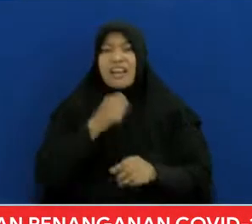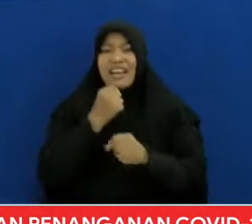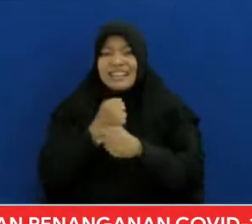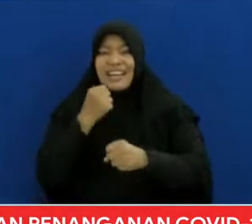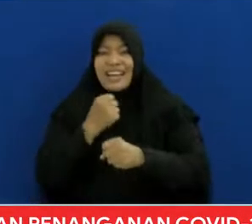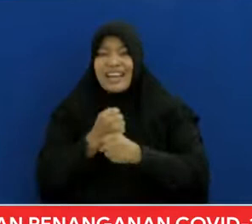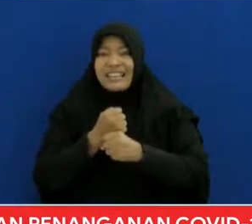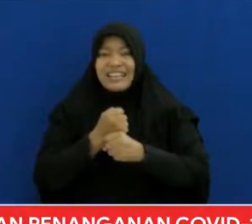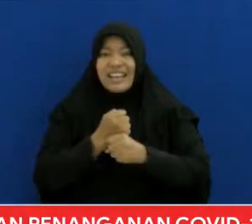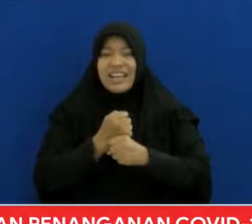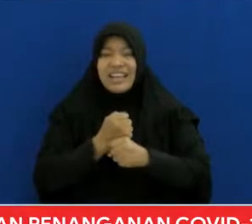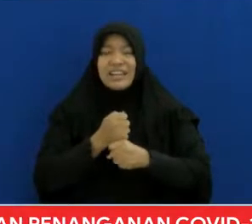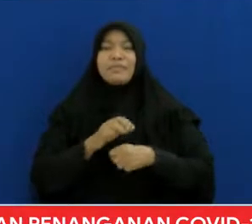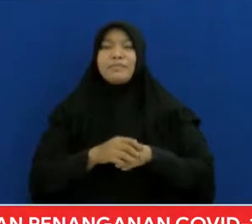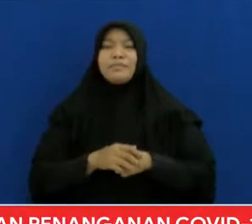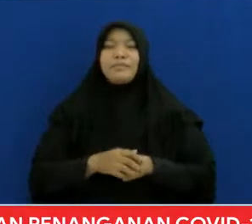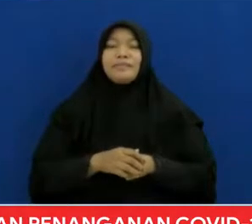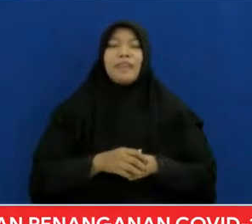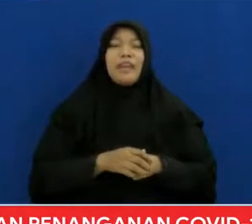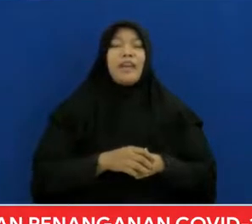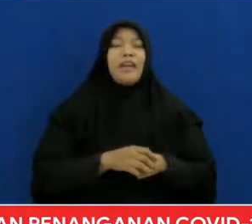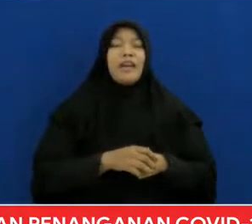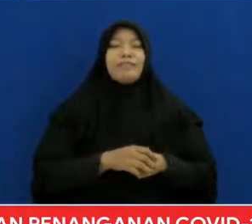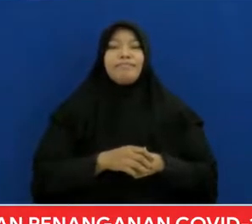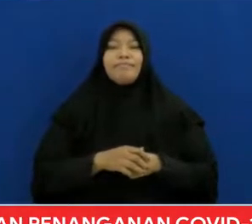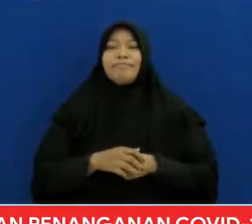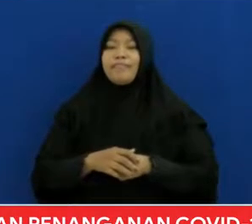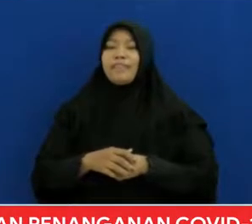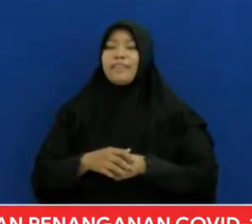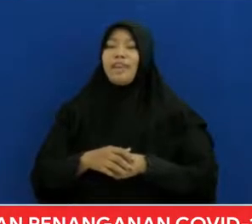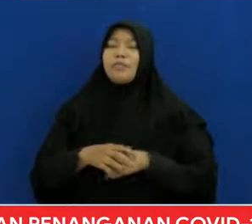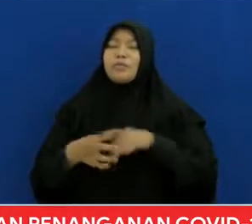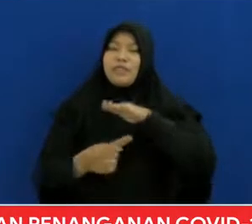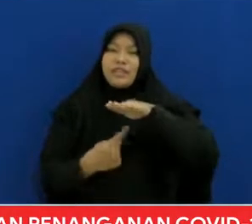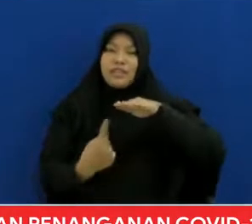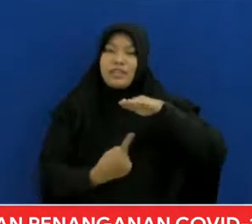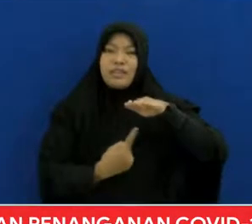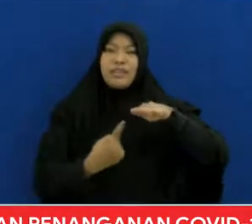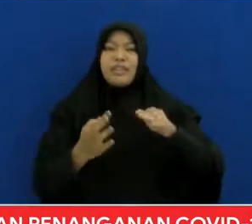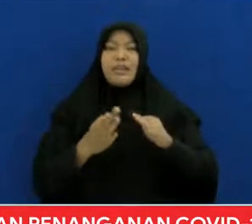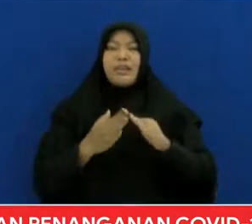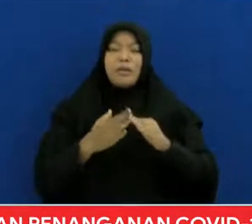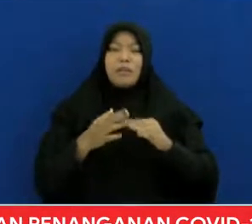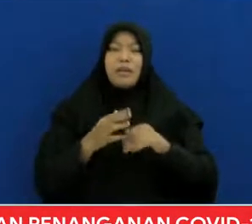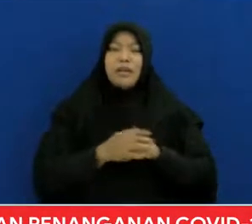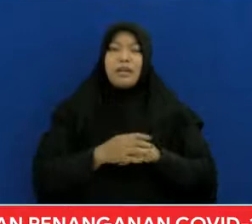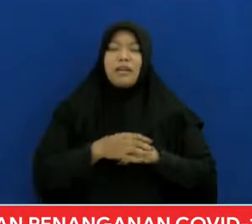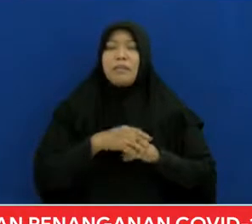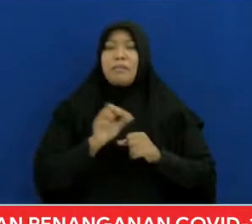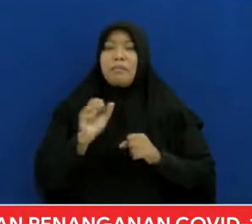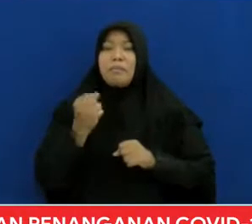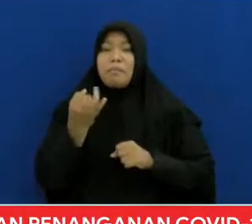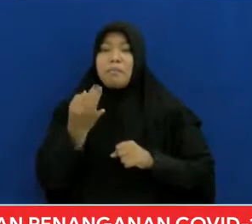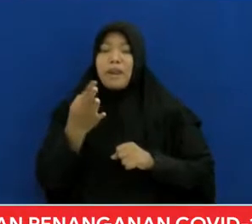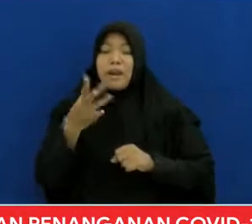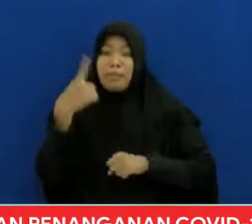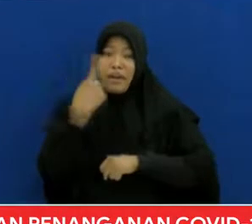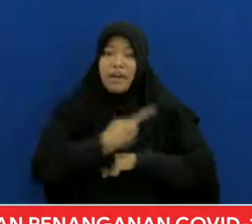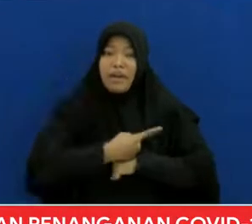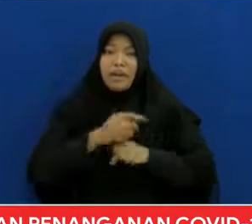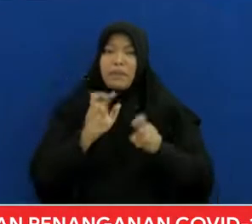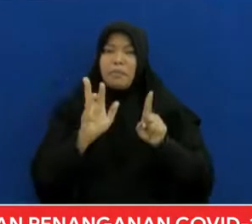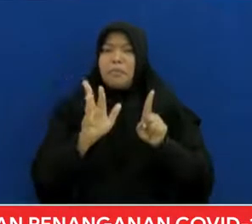gejala-gejala seperti di atas, maka lakukanlah isolasi mandiri di rumah selama 14 hari